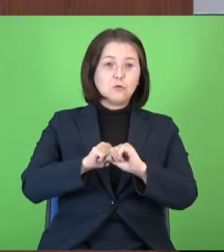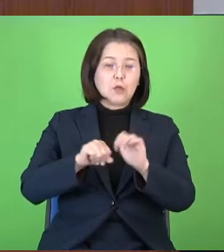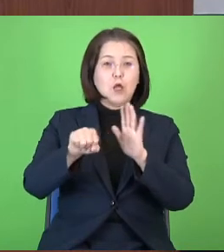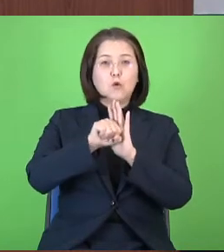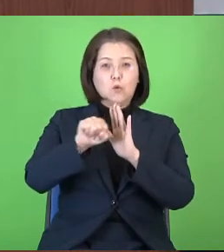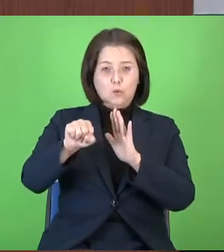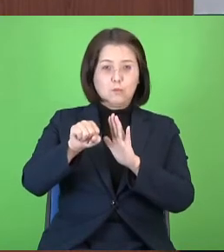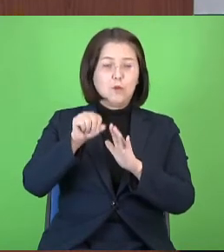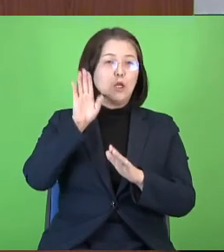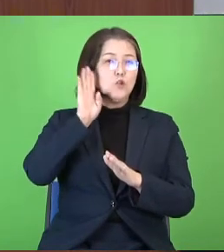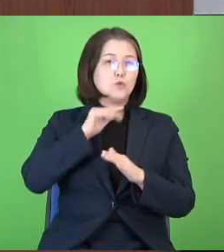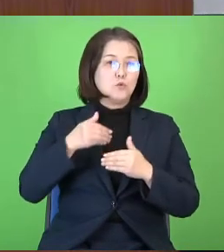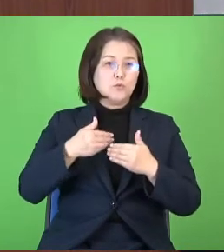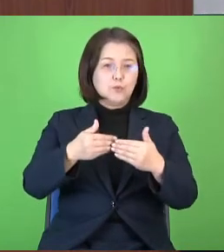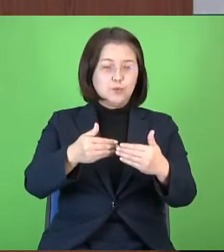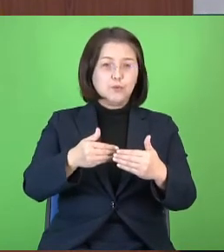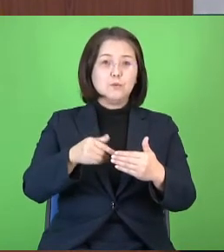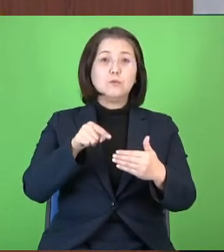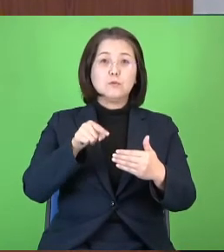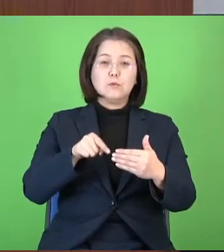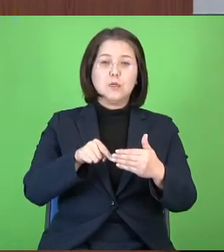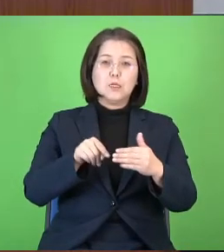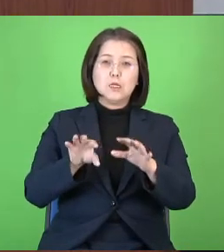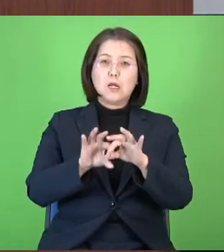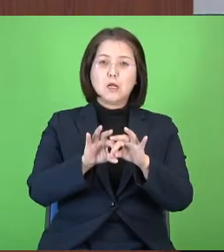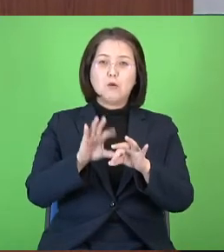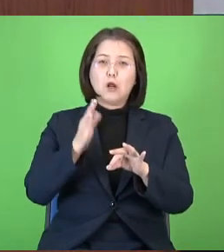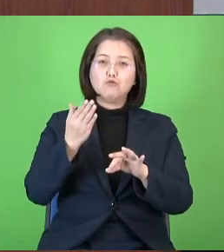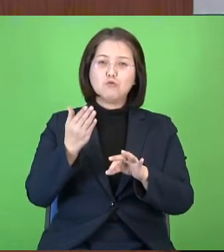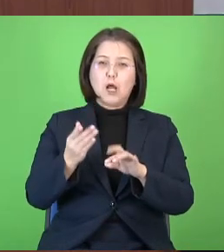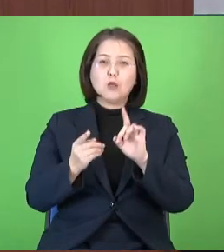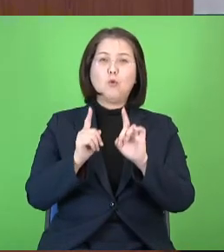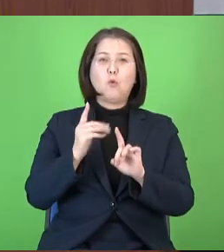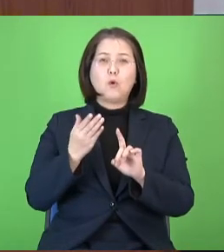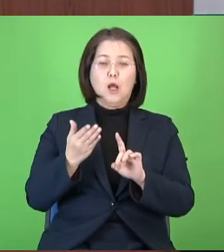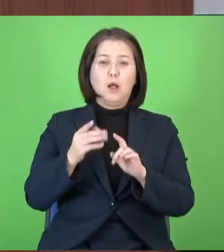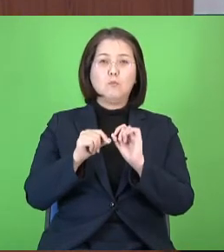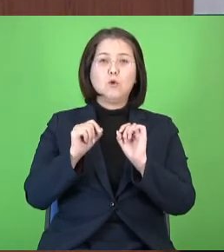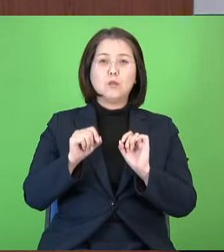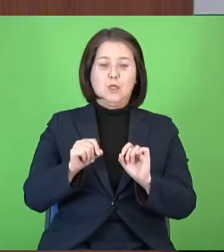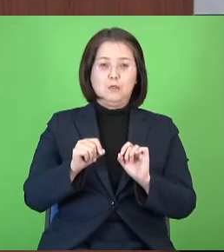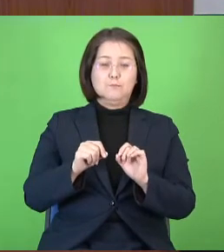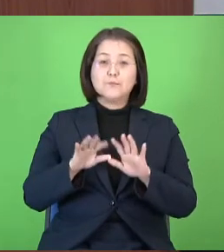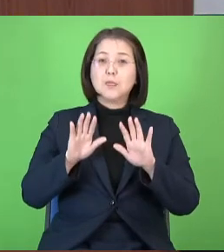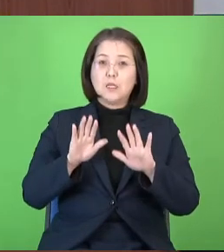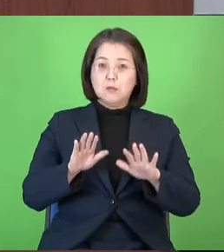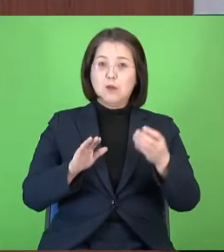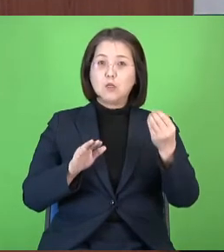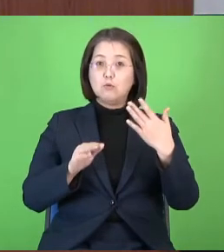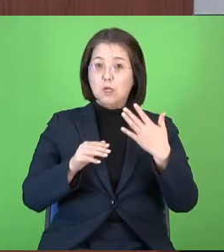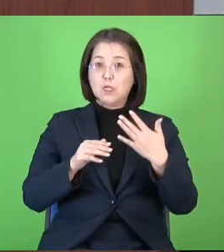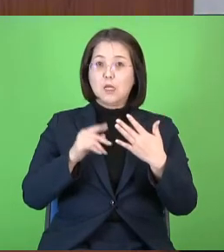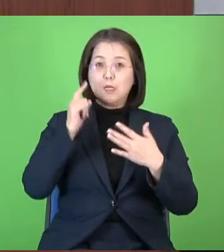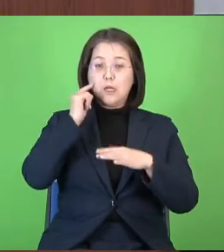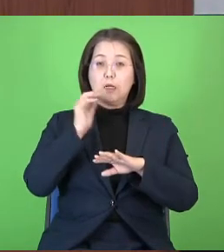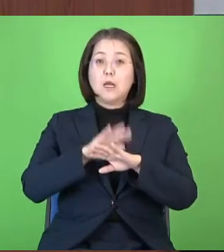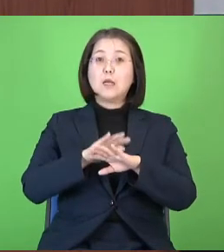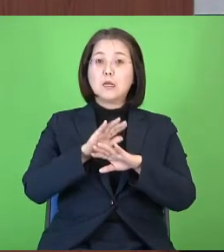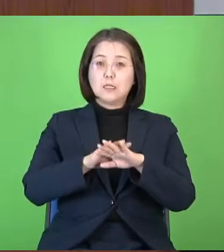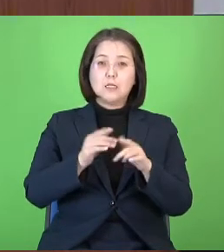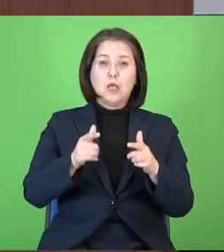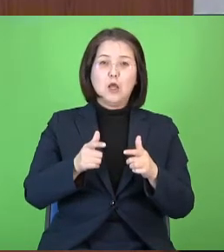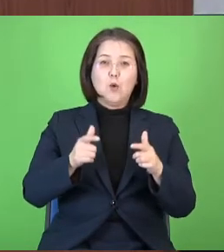上げておりますブーバやっぱりいろんなところだと思いますが繰り返しになりますが救助活動